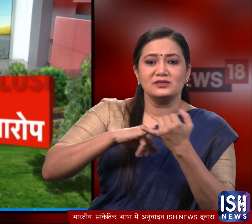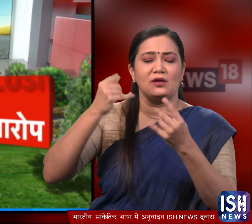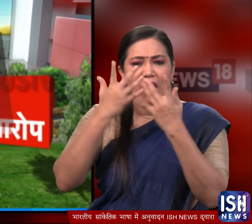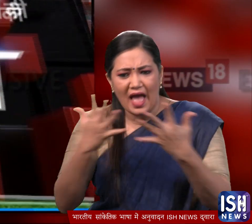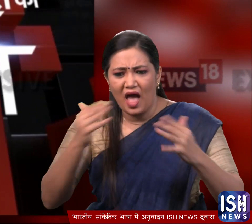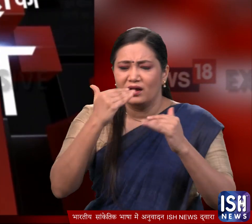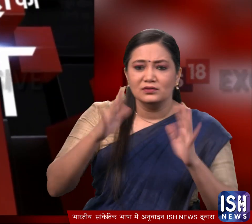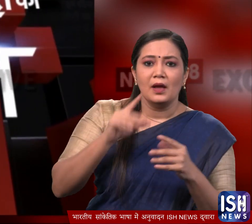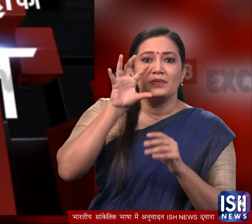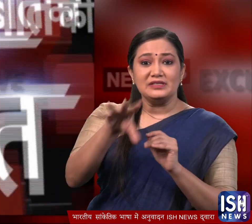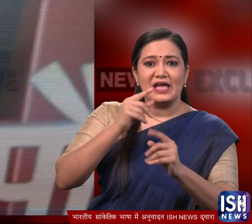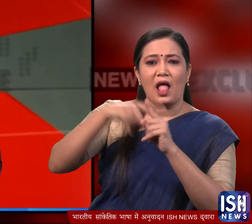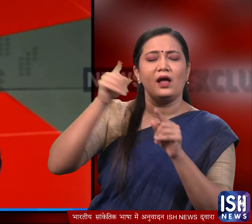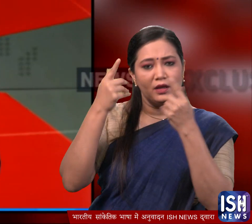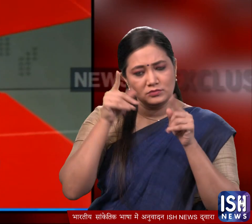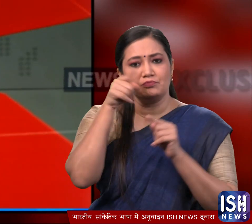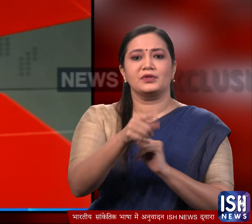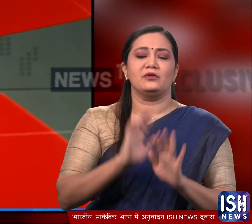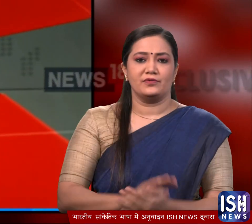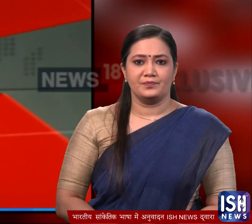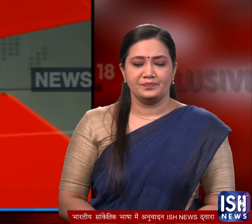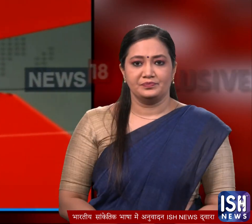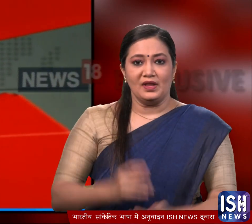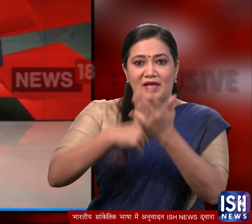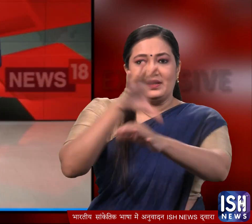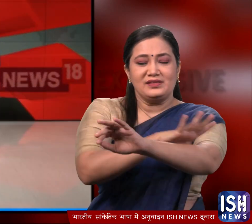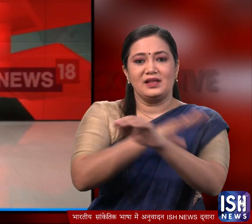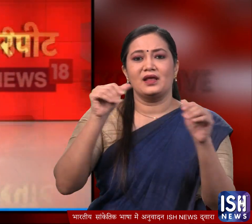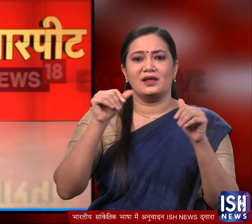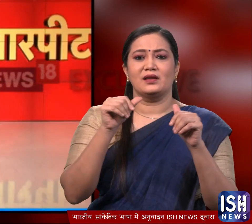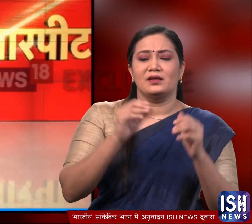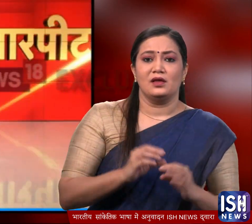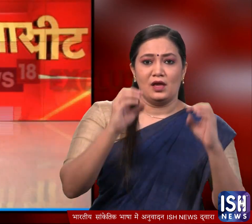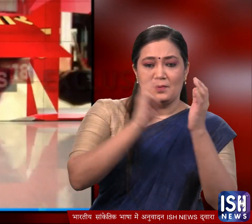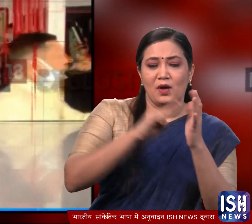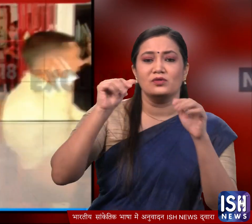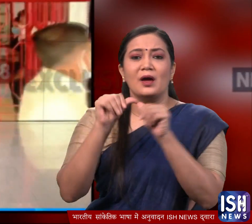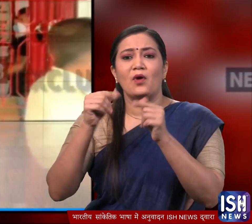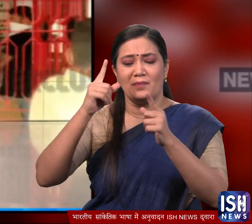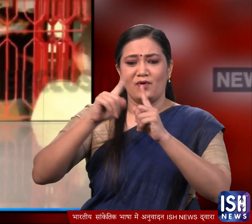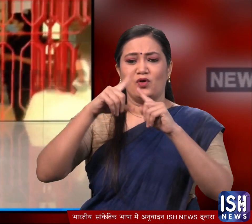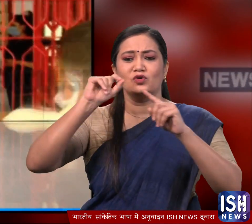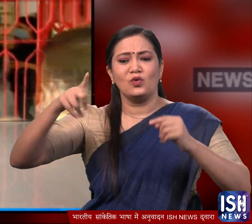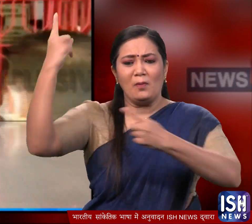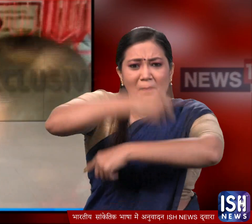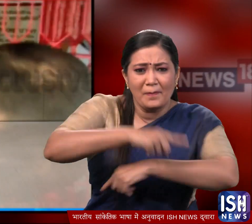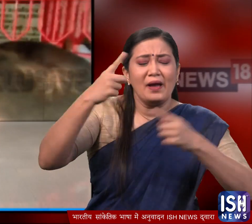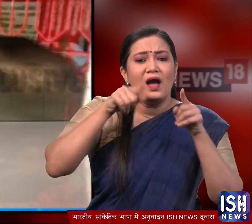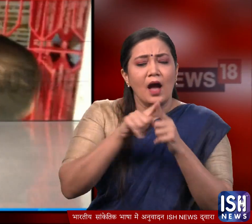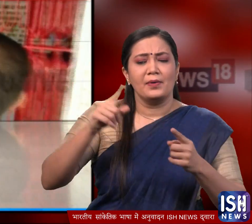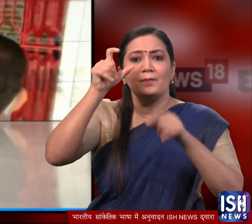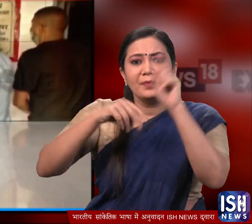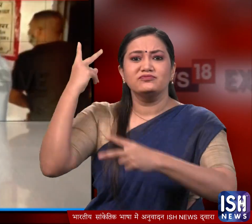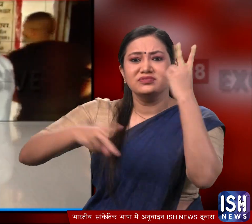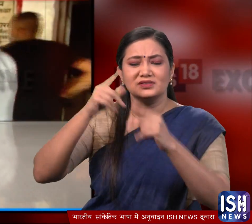संपत्ति और राजद्रोह का आरोप है। राजस्थान के माउंट आबू से चौंकाने वाली कुछ तस्वीरें सामने आई। वहां एक टोल प्लाजा पर मामूली विवाद के बाद कुछ